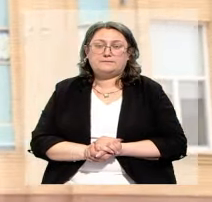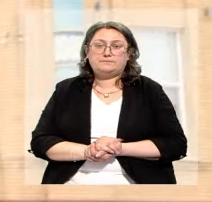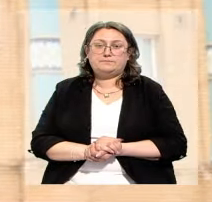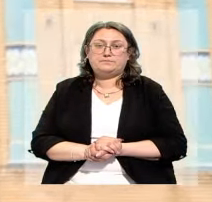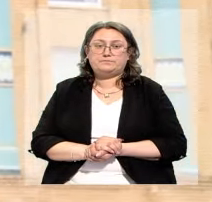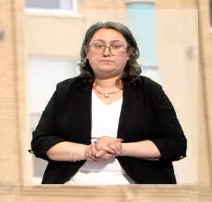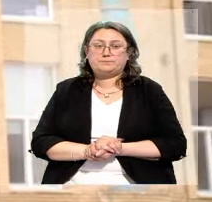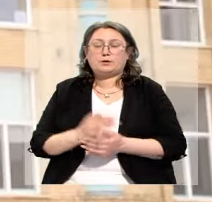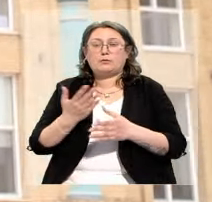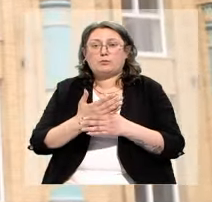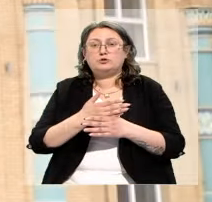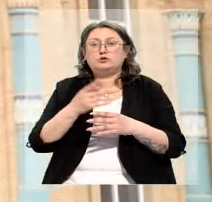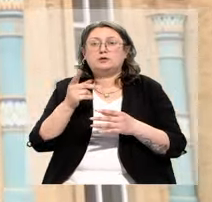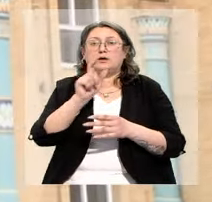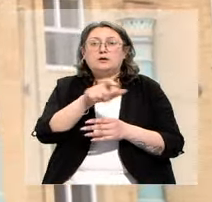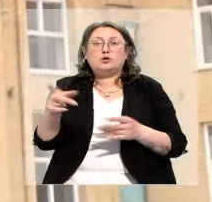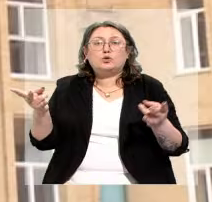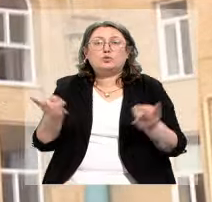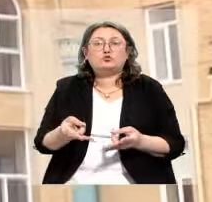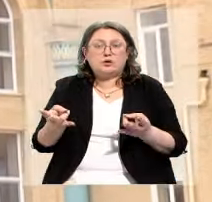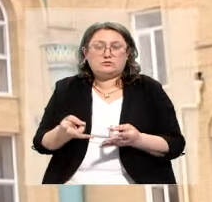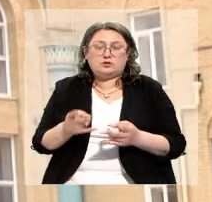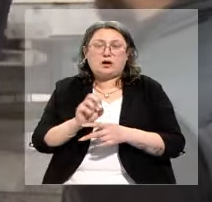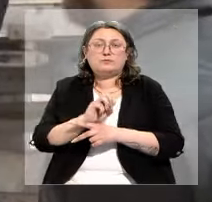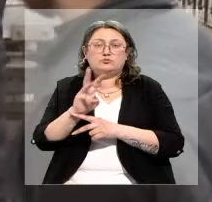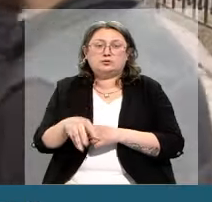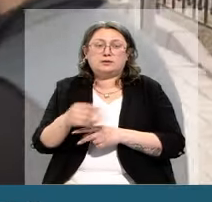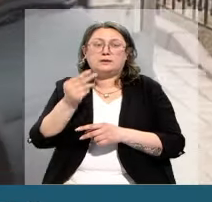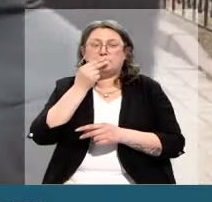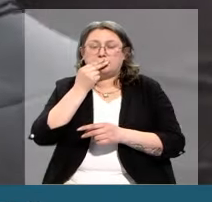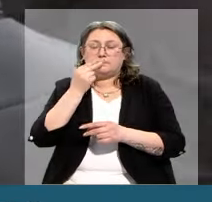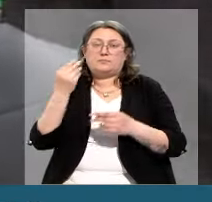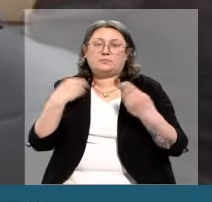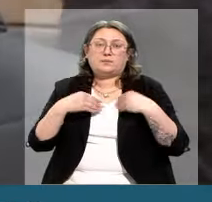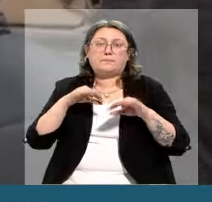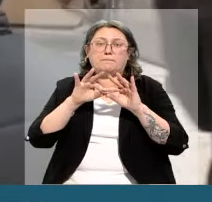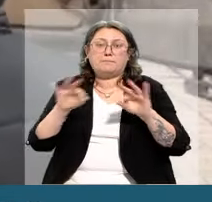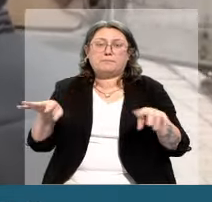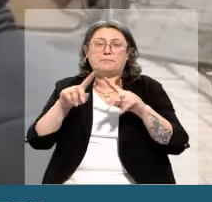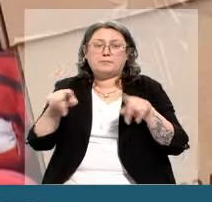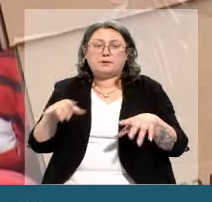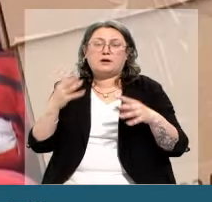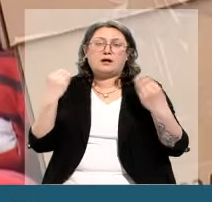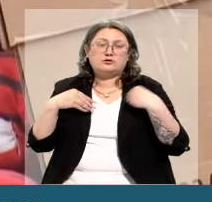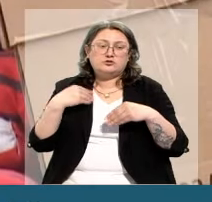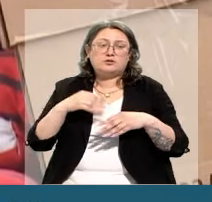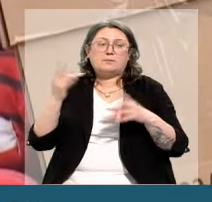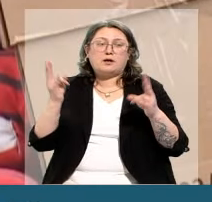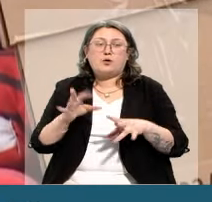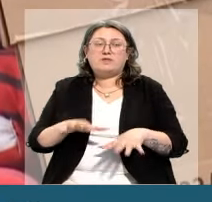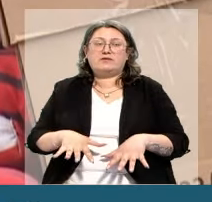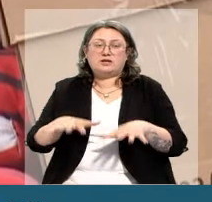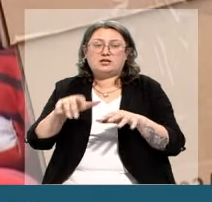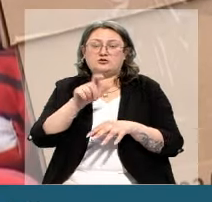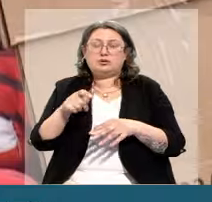Көмекке мұқтаж адамдарға жәрдемдесіп, яғни тасқыннан зардап шеккен тұрғындарды азық-түлік, төсек-орынмен және киім-кешекпен қамтамасыз етуге басқа аймақ